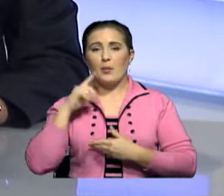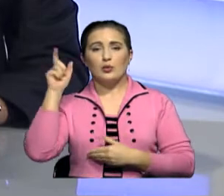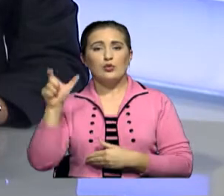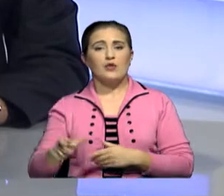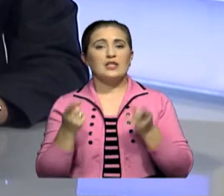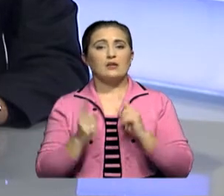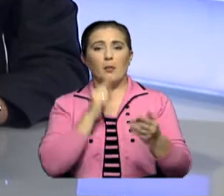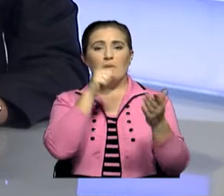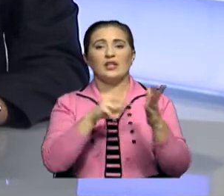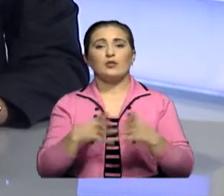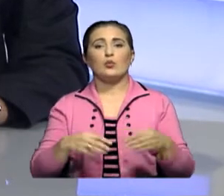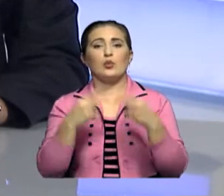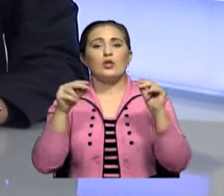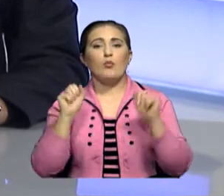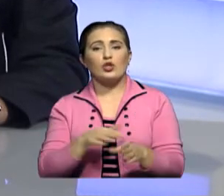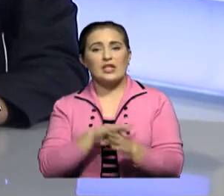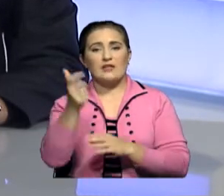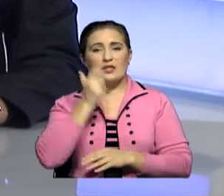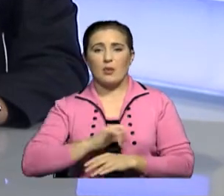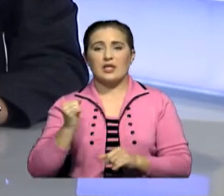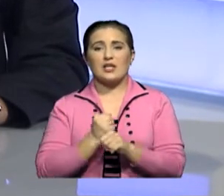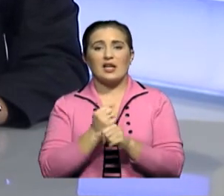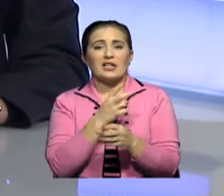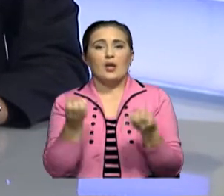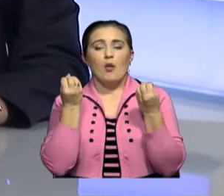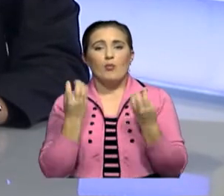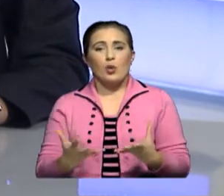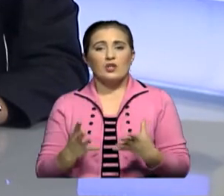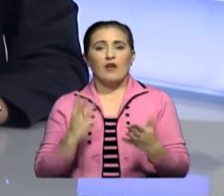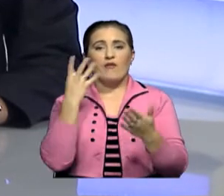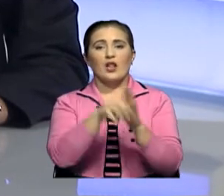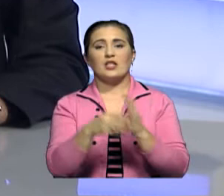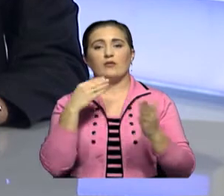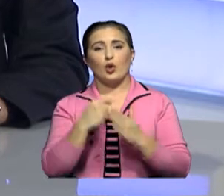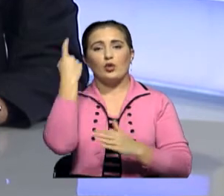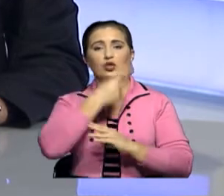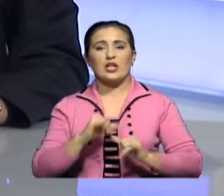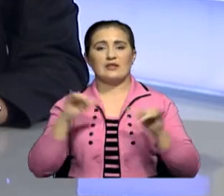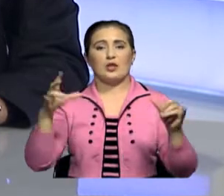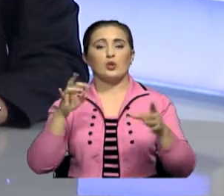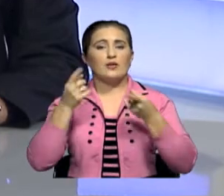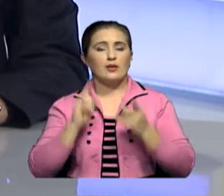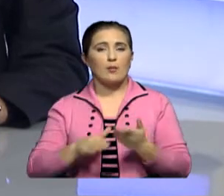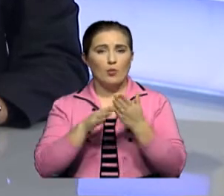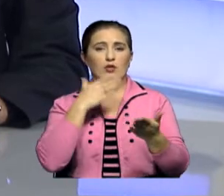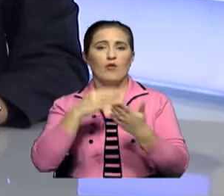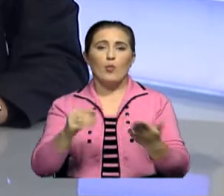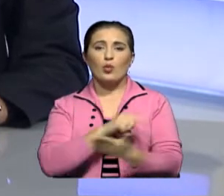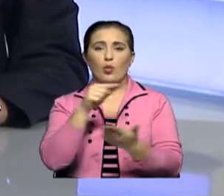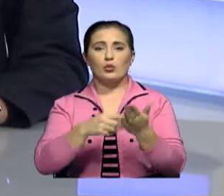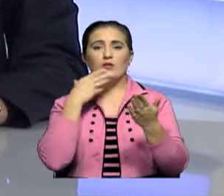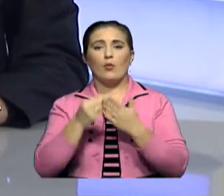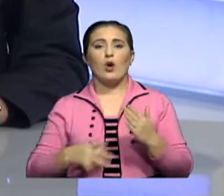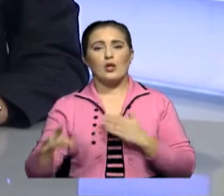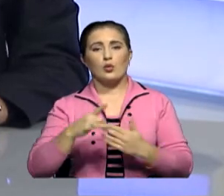попадает в семью где он может реализовать себя и сделать не просто вклад свое личностное развитие она действительно помочь саму городу помочь своему